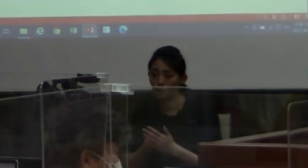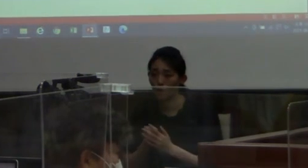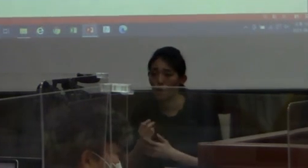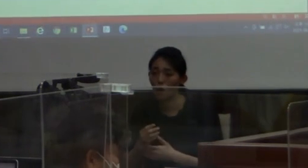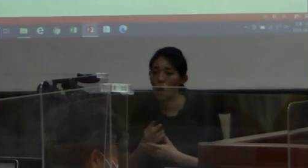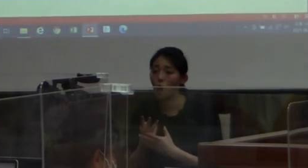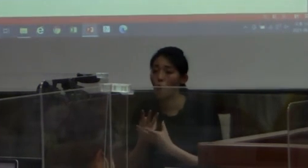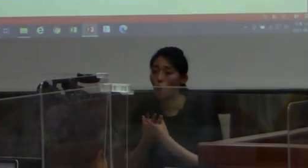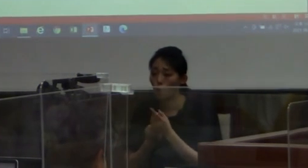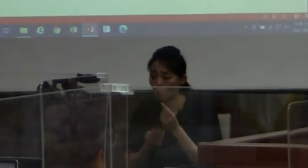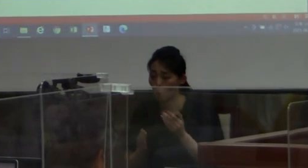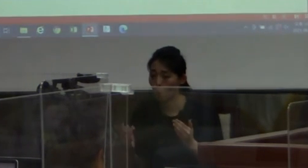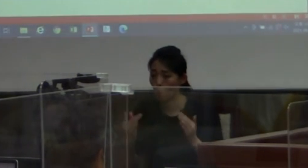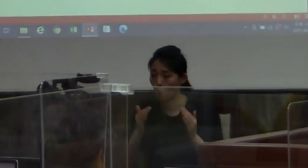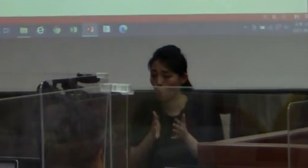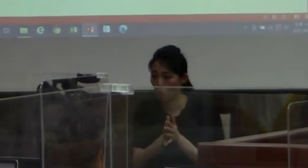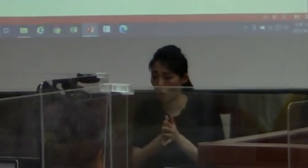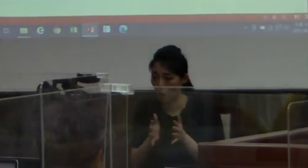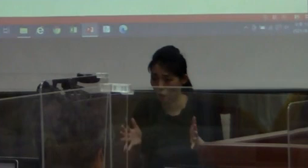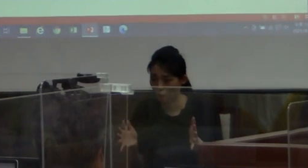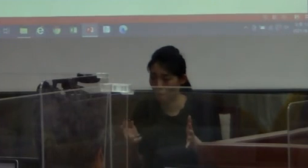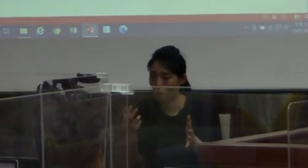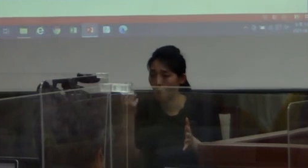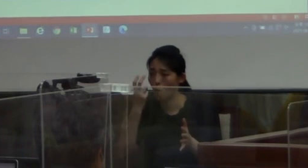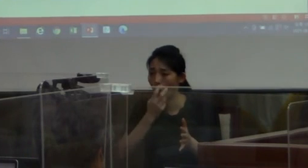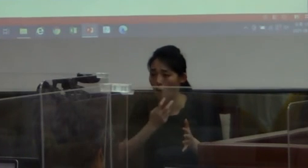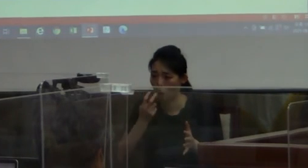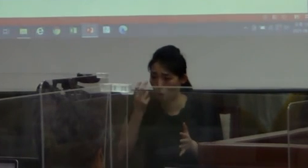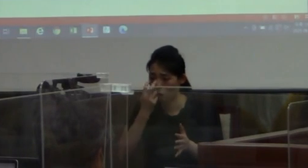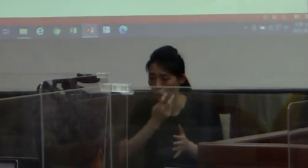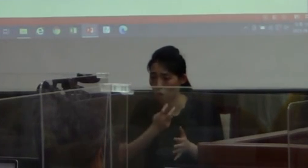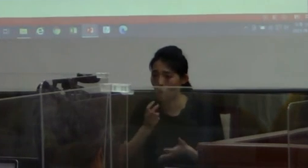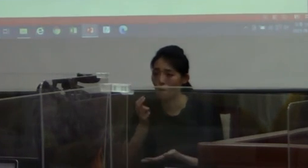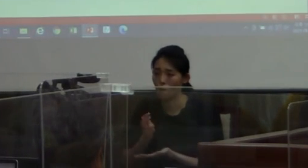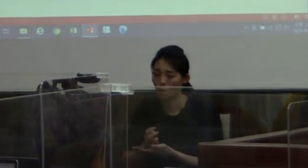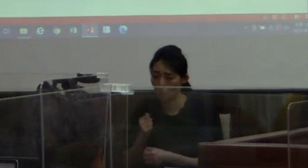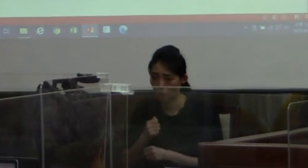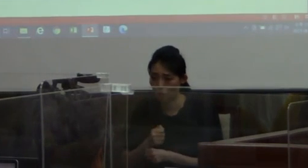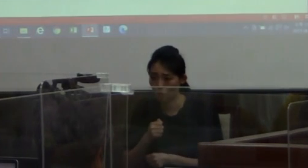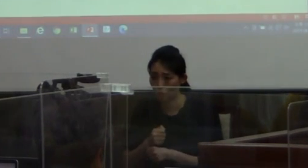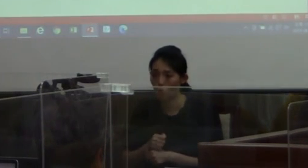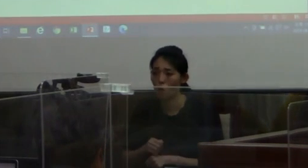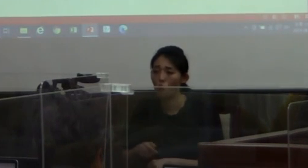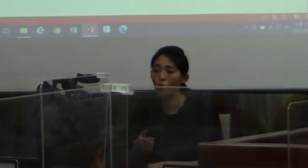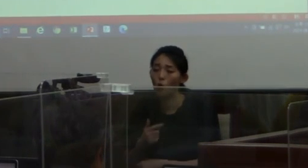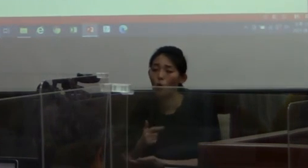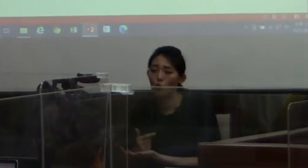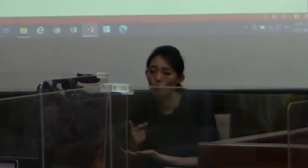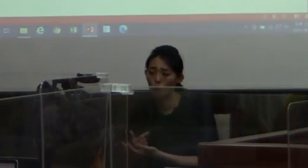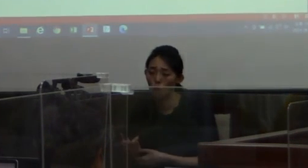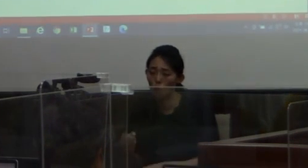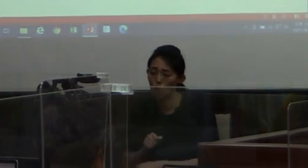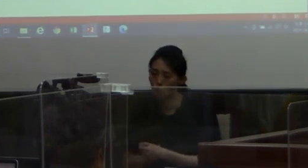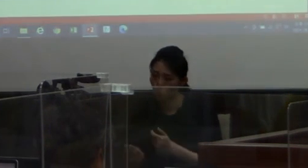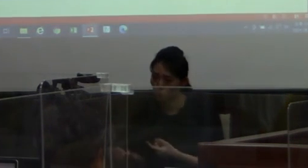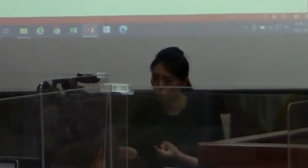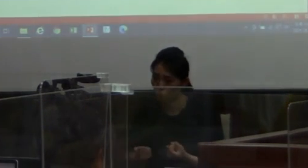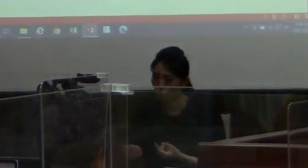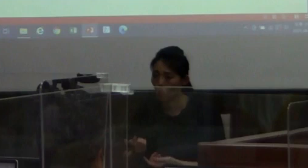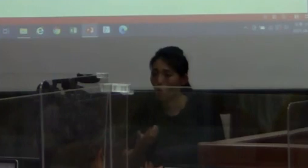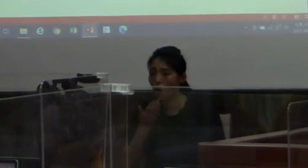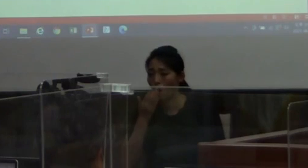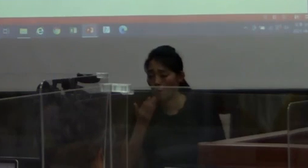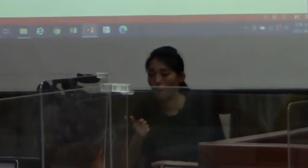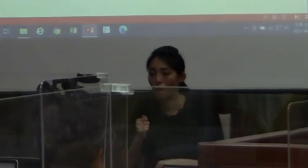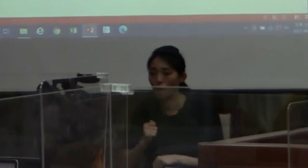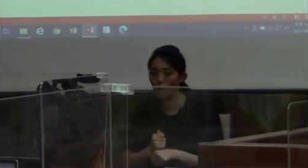적극 도입해가지고 입찰 분쟁 개입에도 우리가 노원구가 적극 조정을 하는 할 수 있는 이런 것이